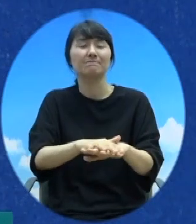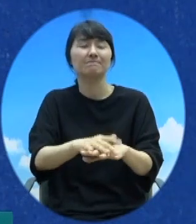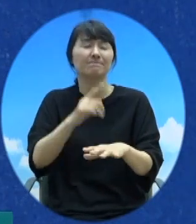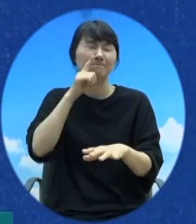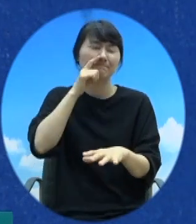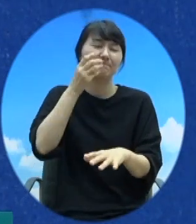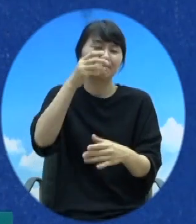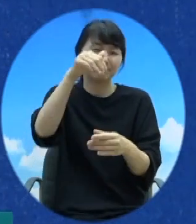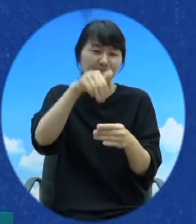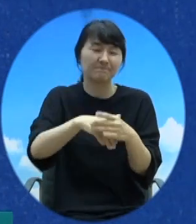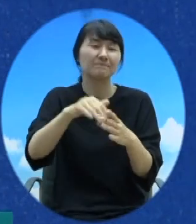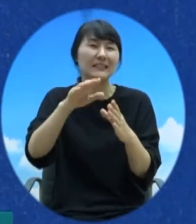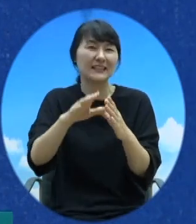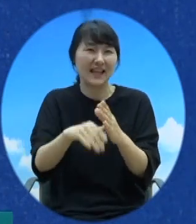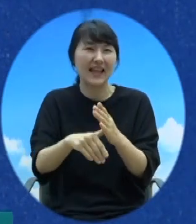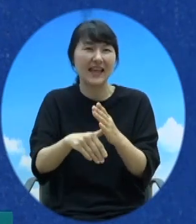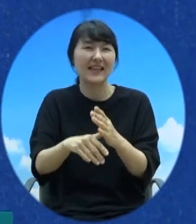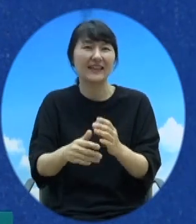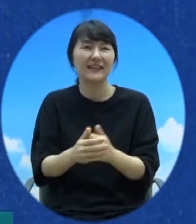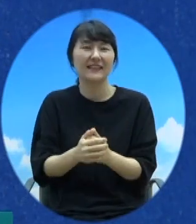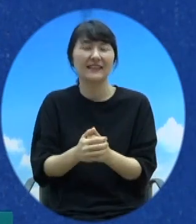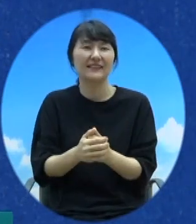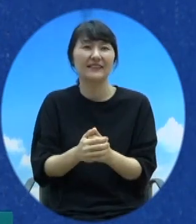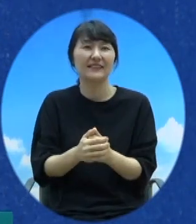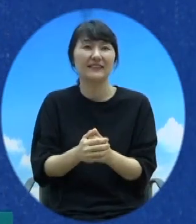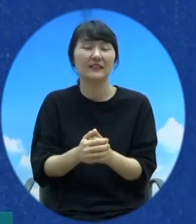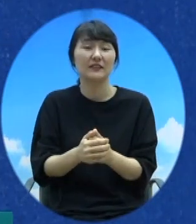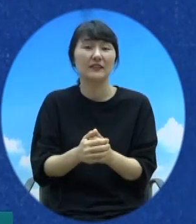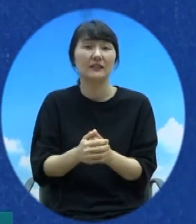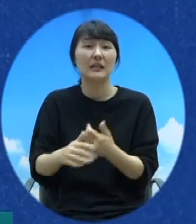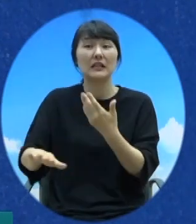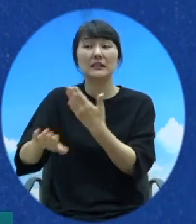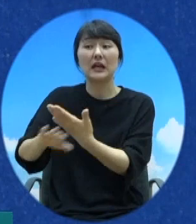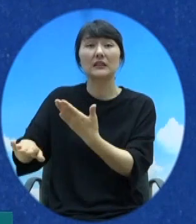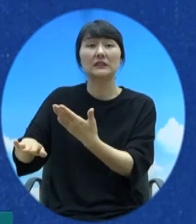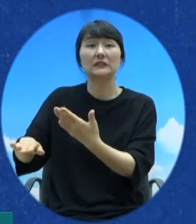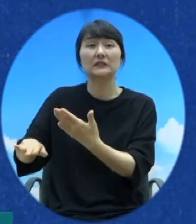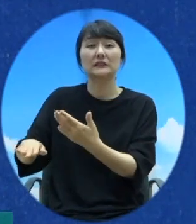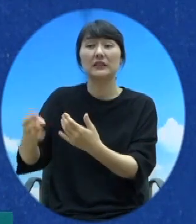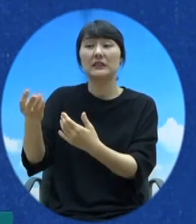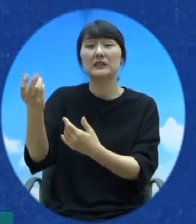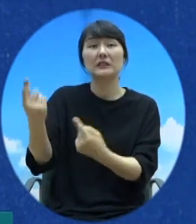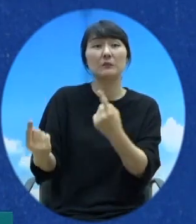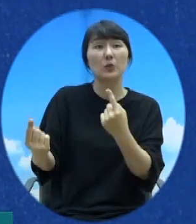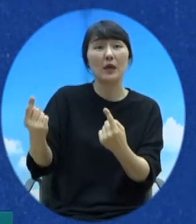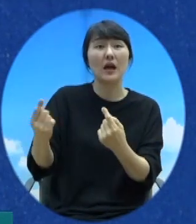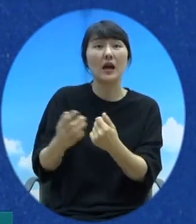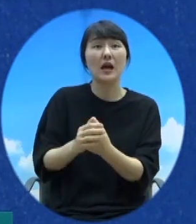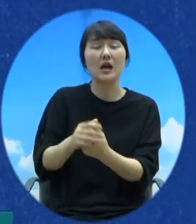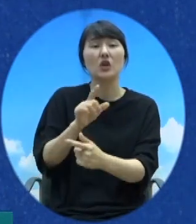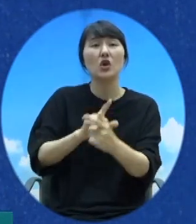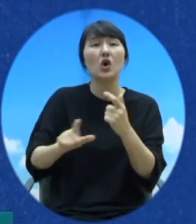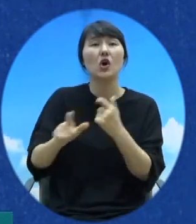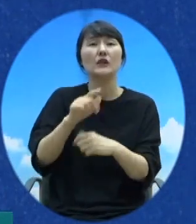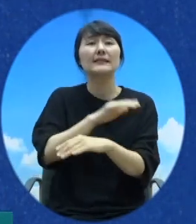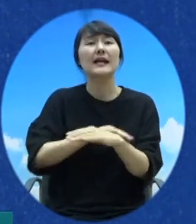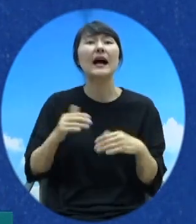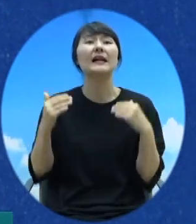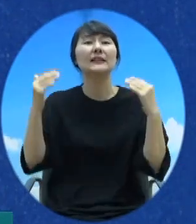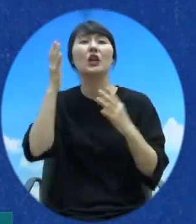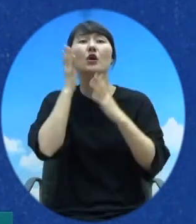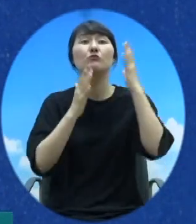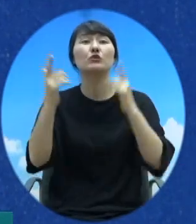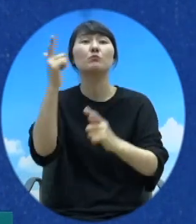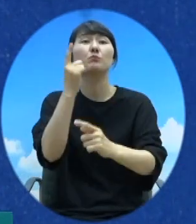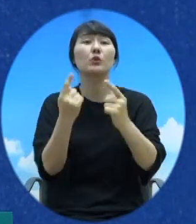겨자씨를 심때 그 겨자씨는 보통 겨자씨름 그저 풀로 자라고 마는 것이 아니라 풀보다